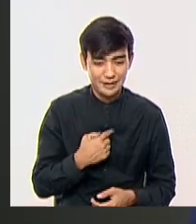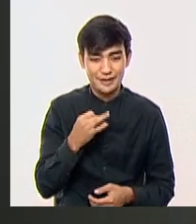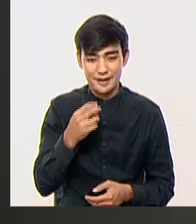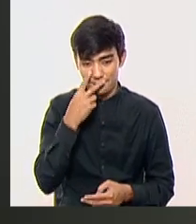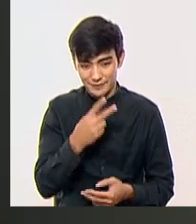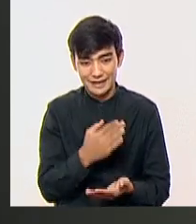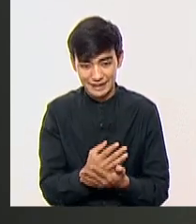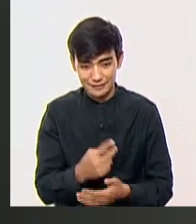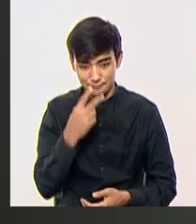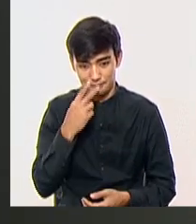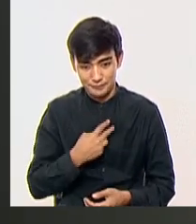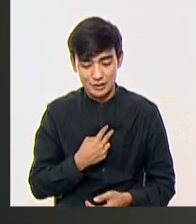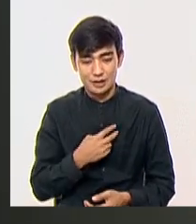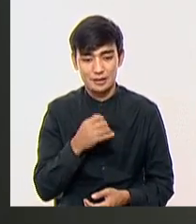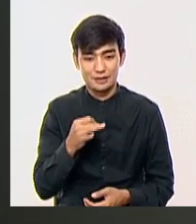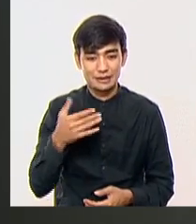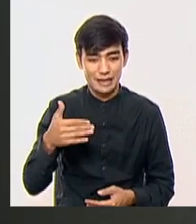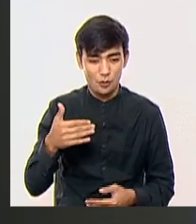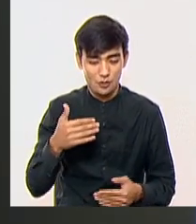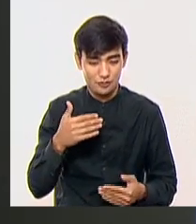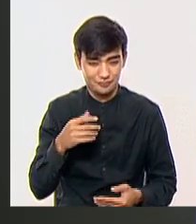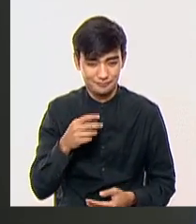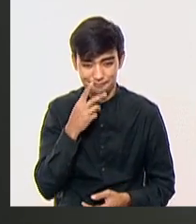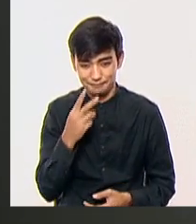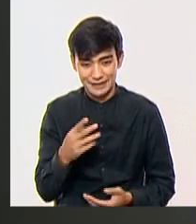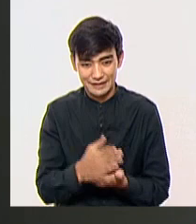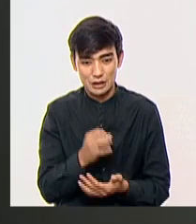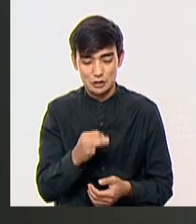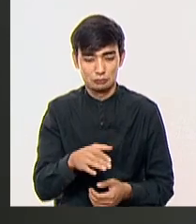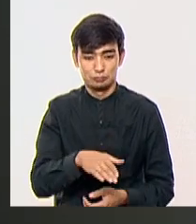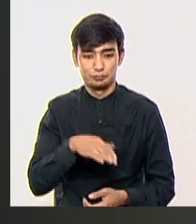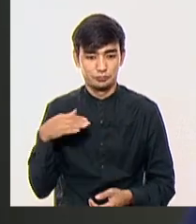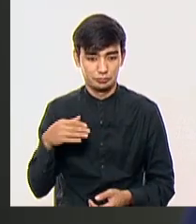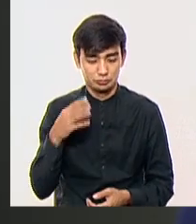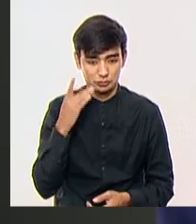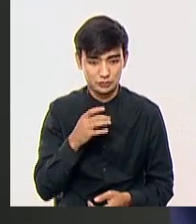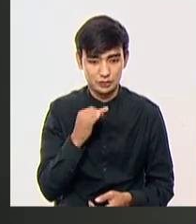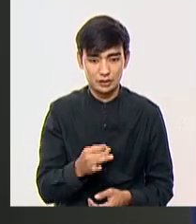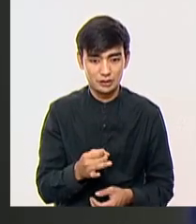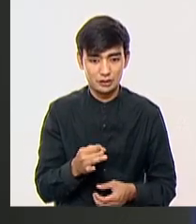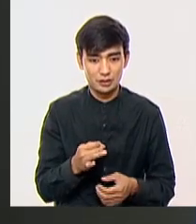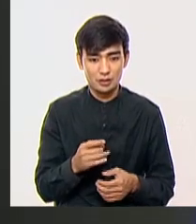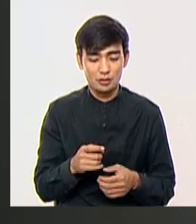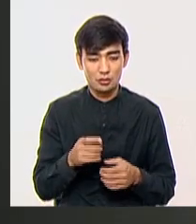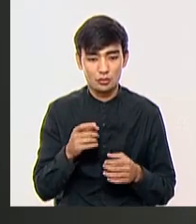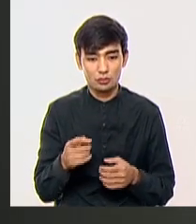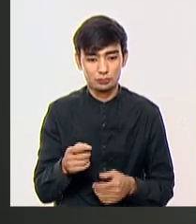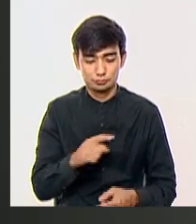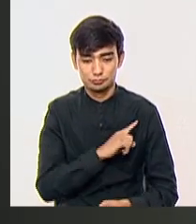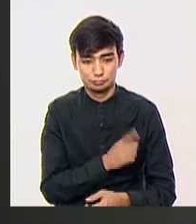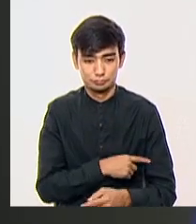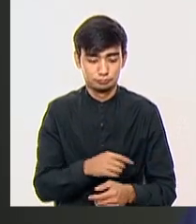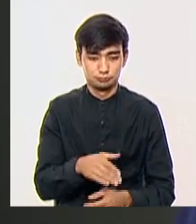видит в зеркало заднего вида, вот, и сдает назад. Первый раз он так слегка, а второй раз он уже